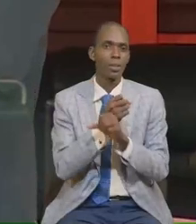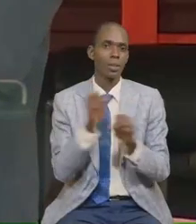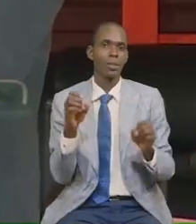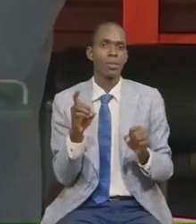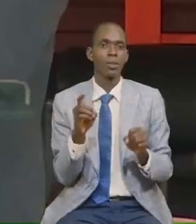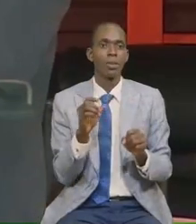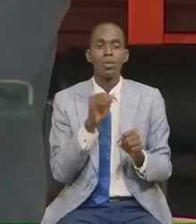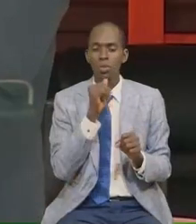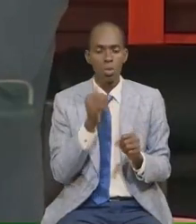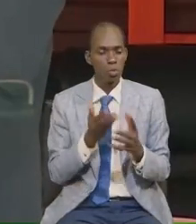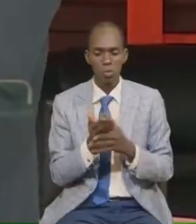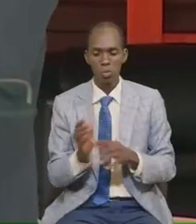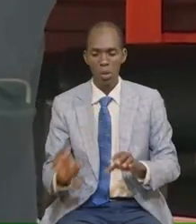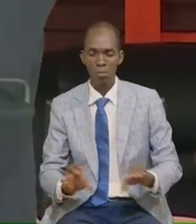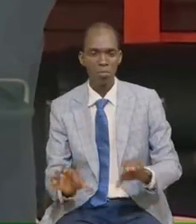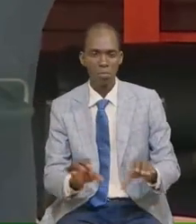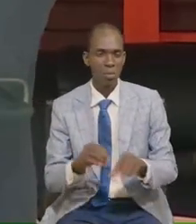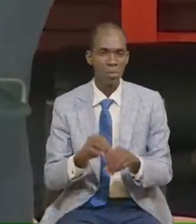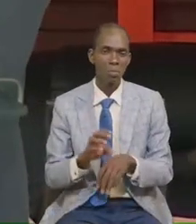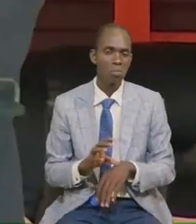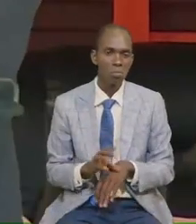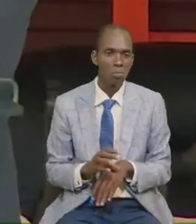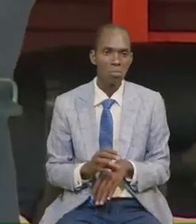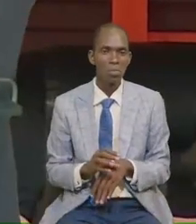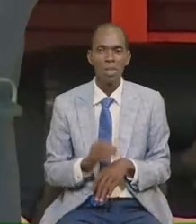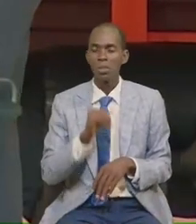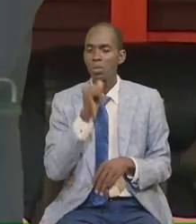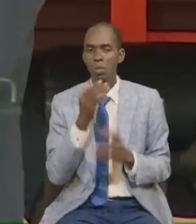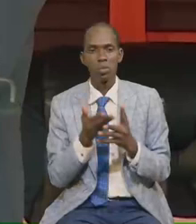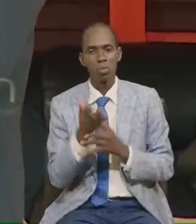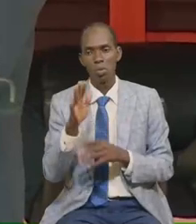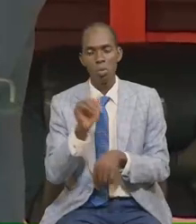activités ce n'est pas par le livre